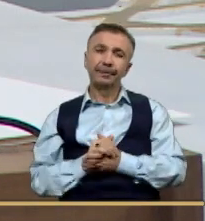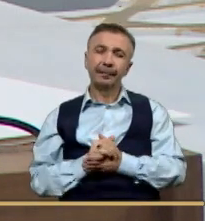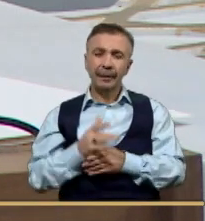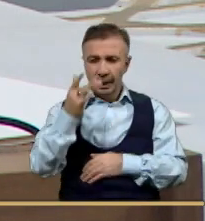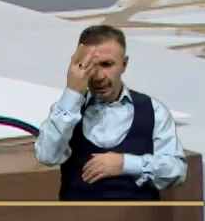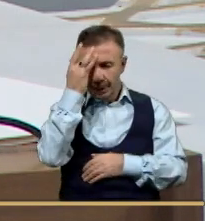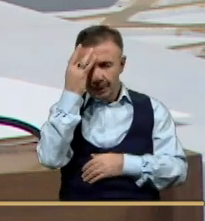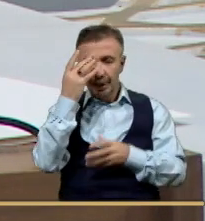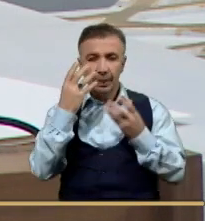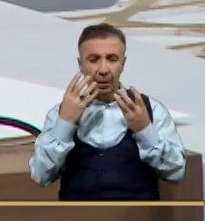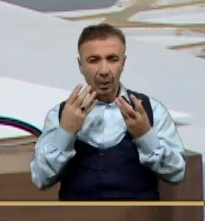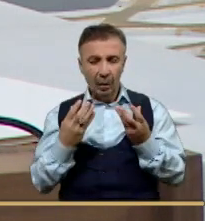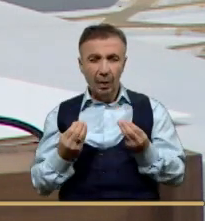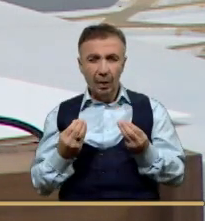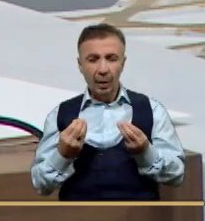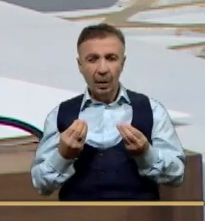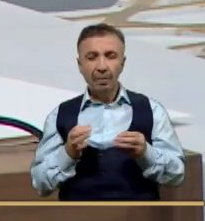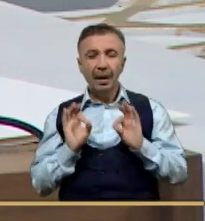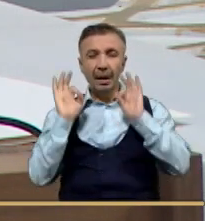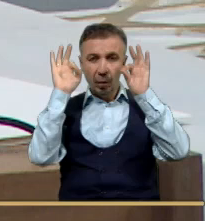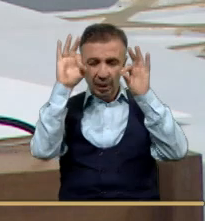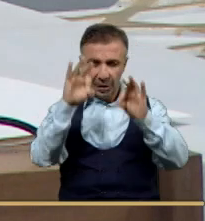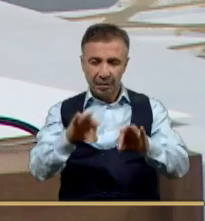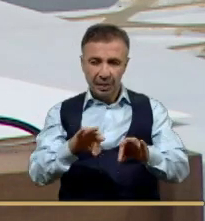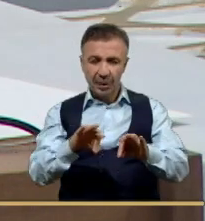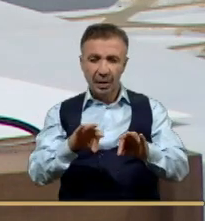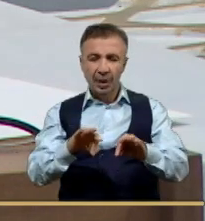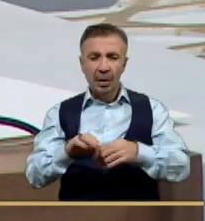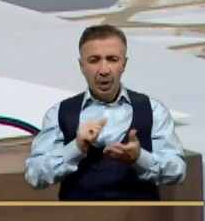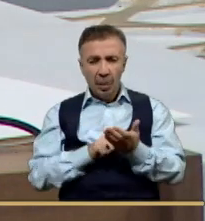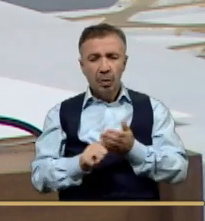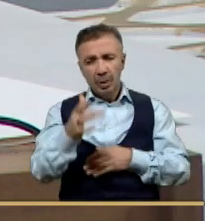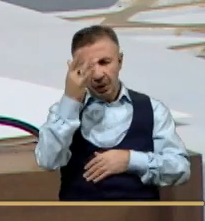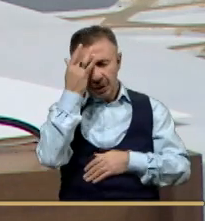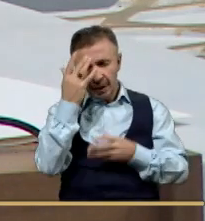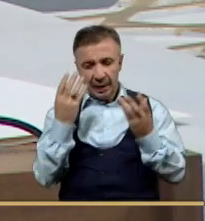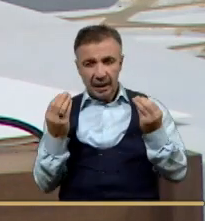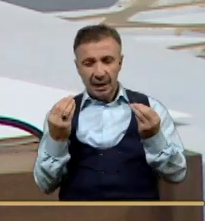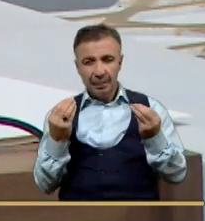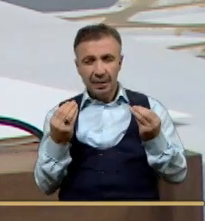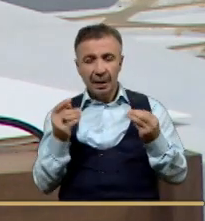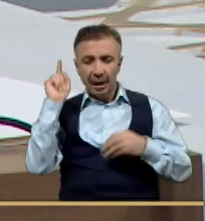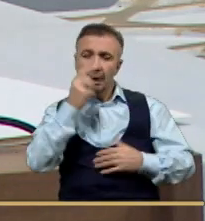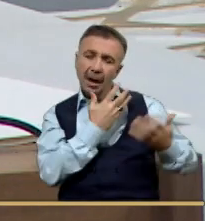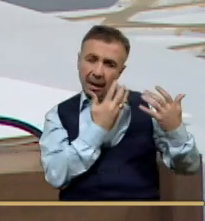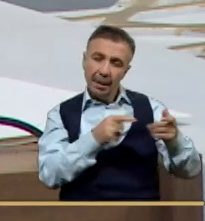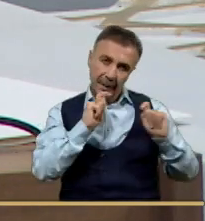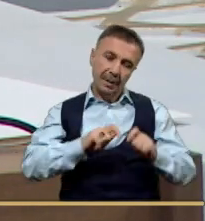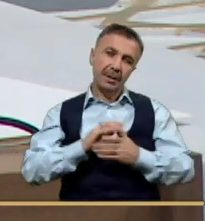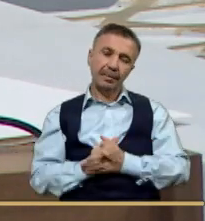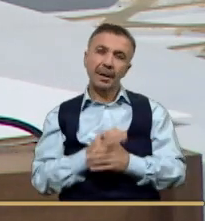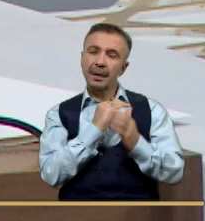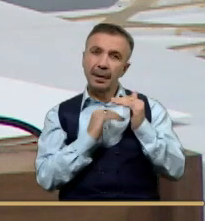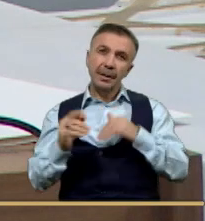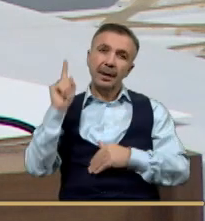şehitlik mertebesine erişmiş bütün şühedamıza gani gani rahmetini ihsan eylesin. Cenab-ı